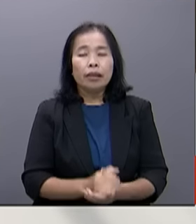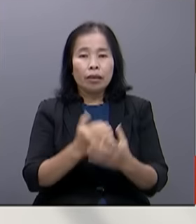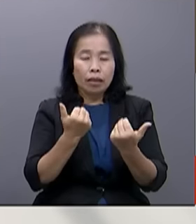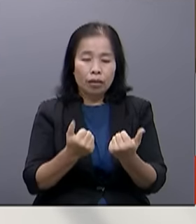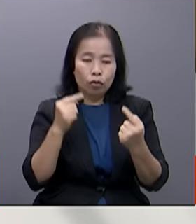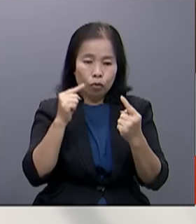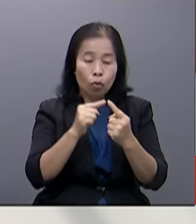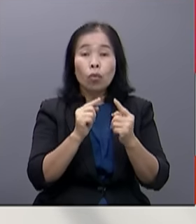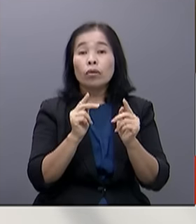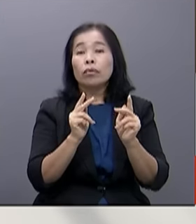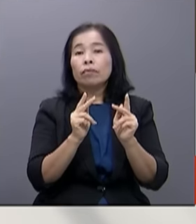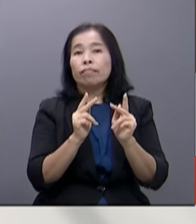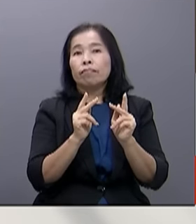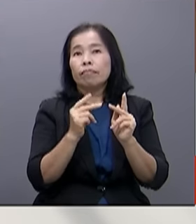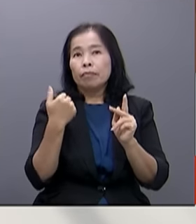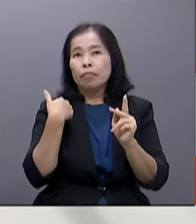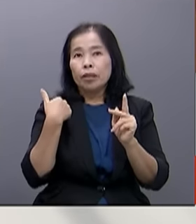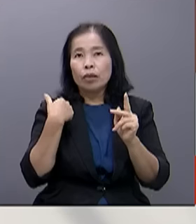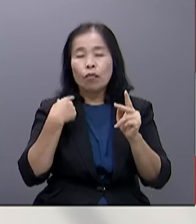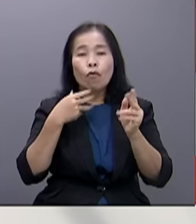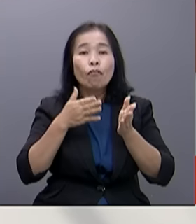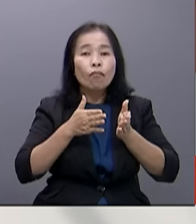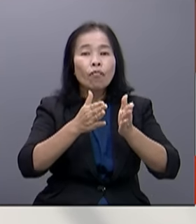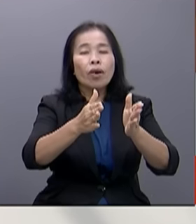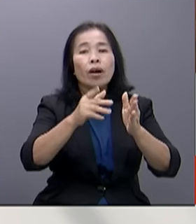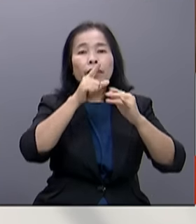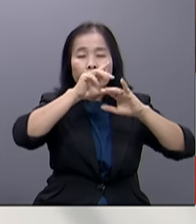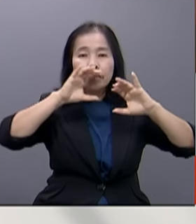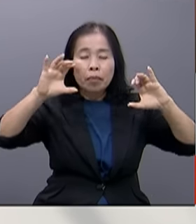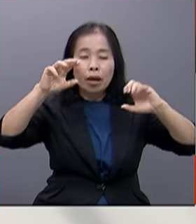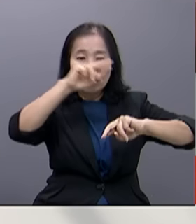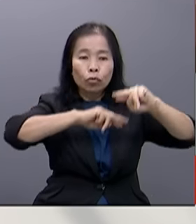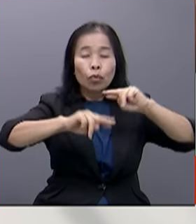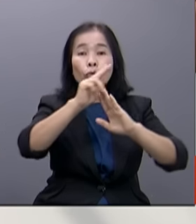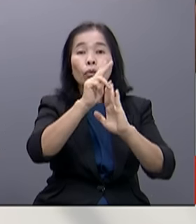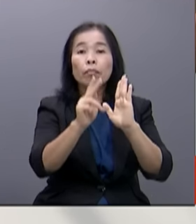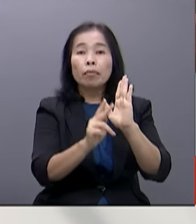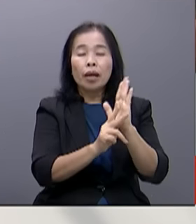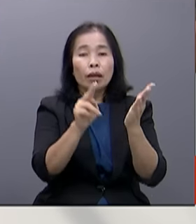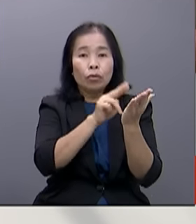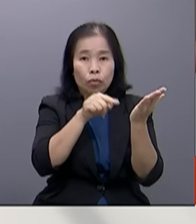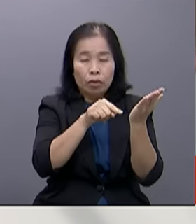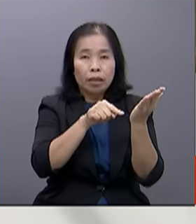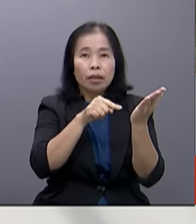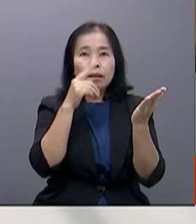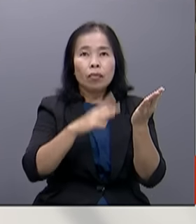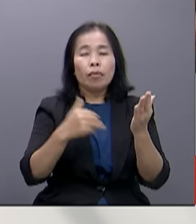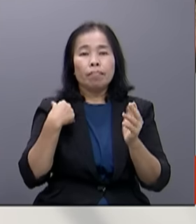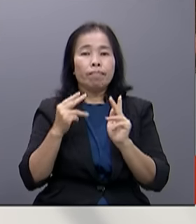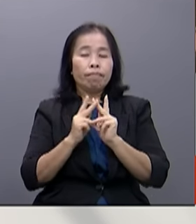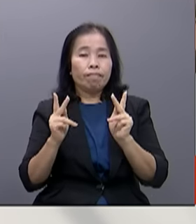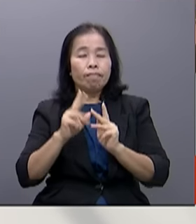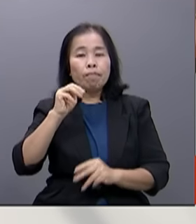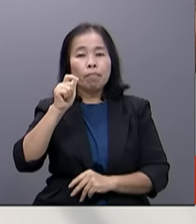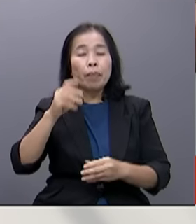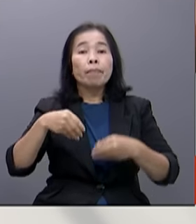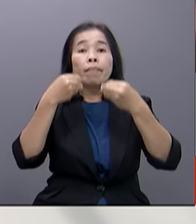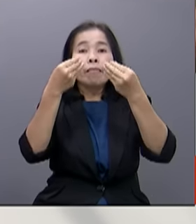ฤษฎีกาซึ่งณขณะนี้คณะกรรมการกตร.เนี่ยได้มอบหมายให้คณะอนุกต